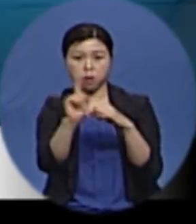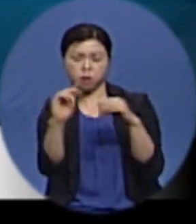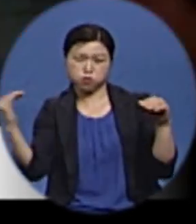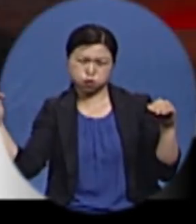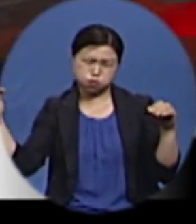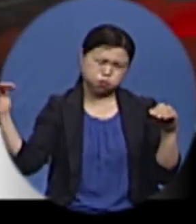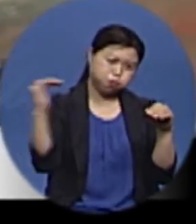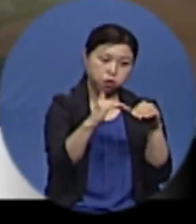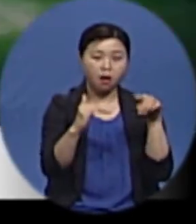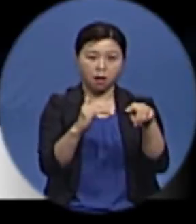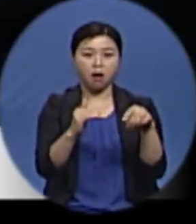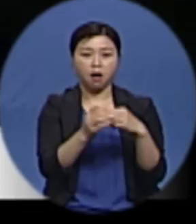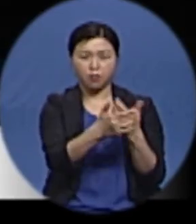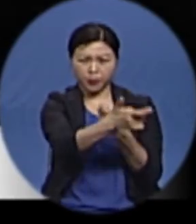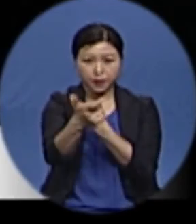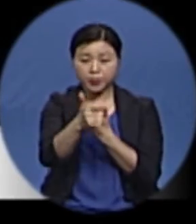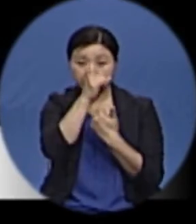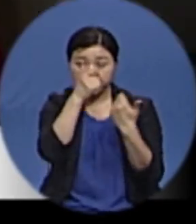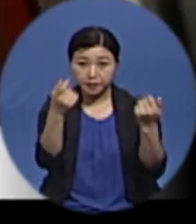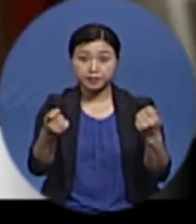최대의 공격을 향하게 된다.